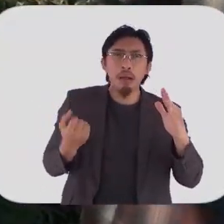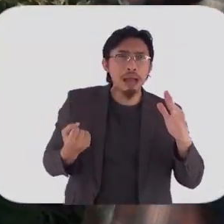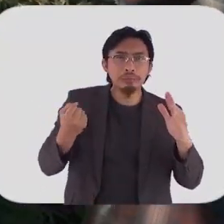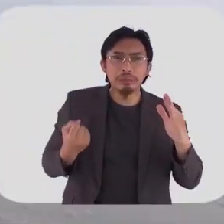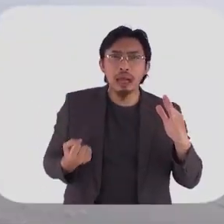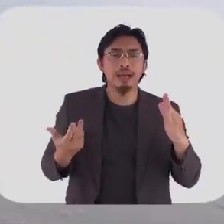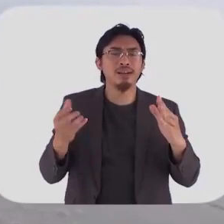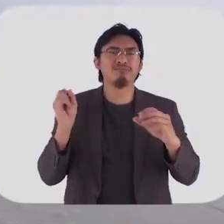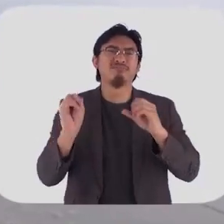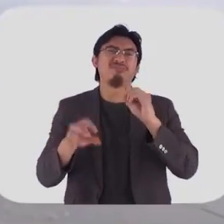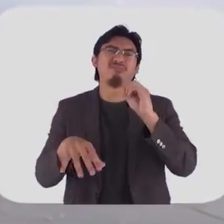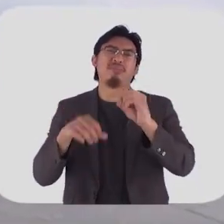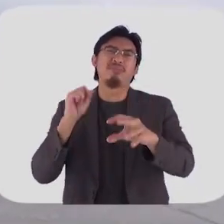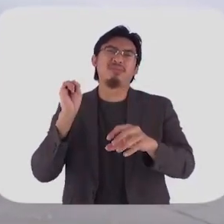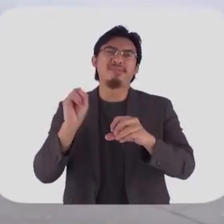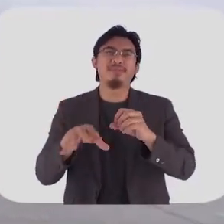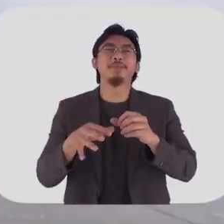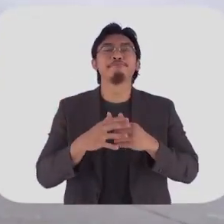dan pasar,